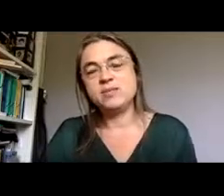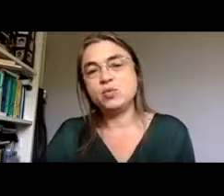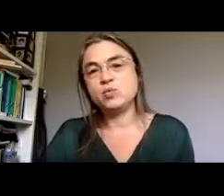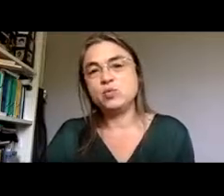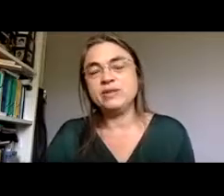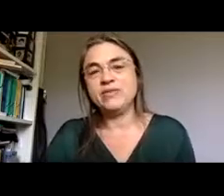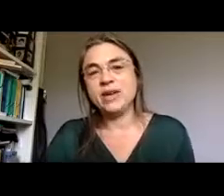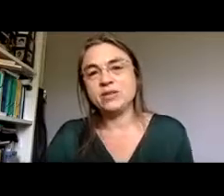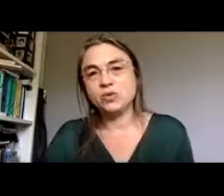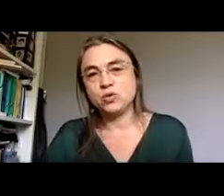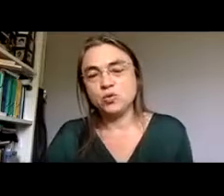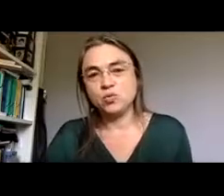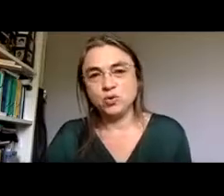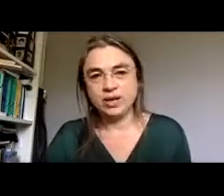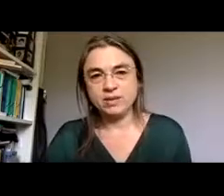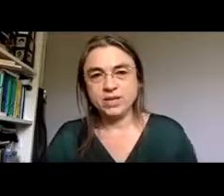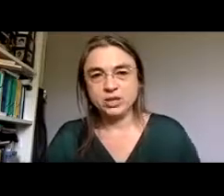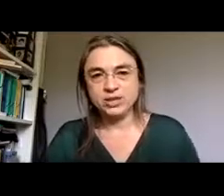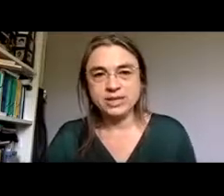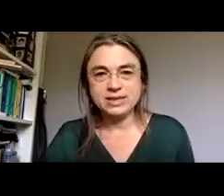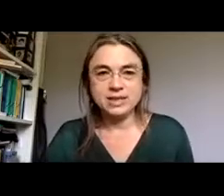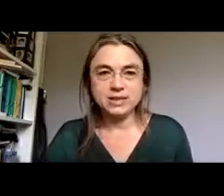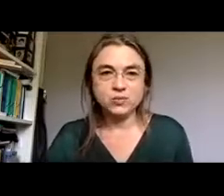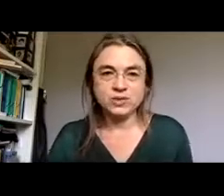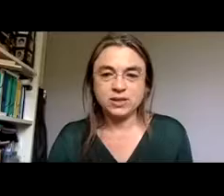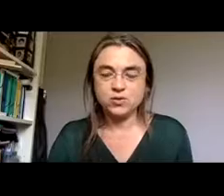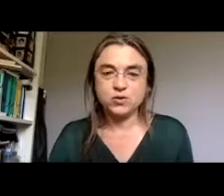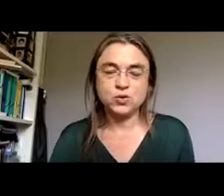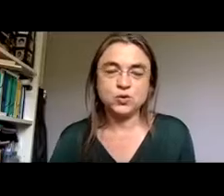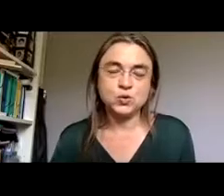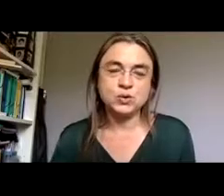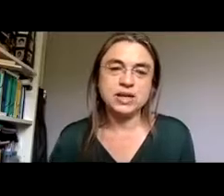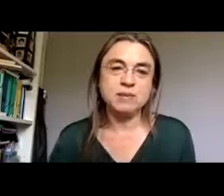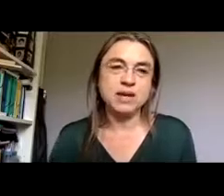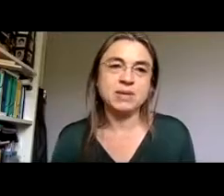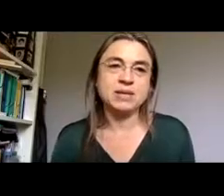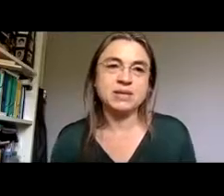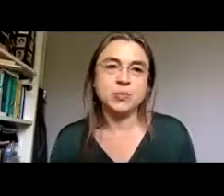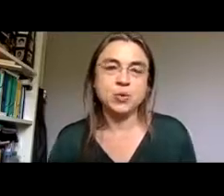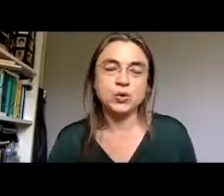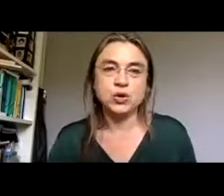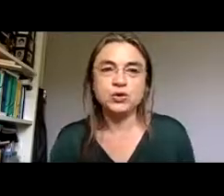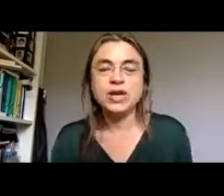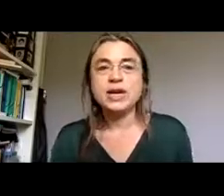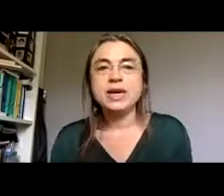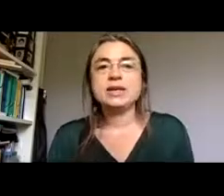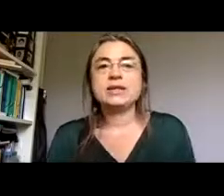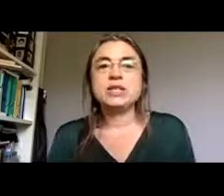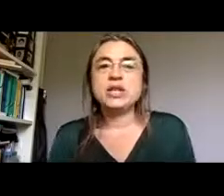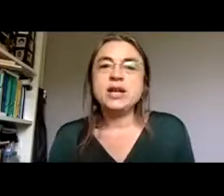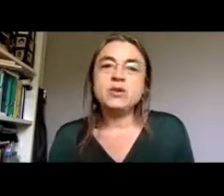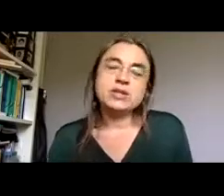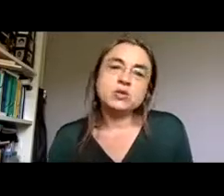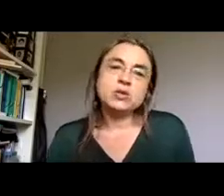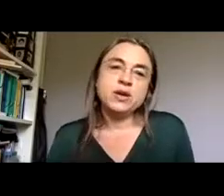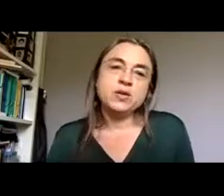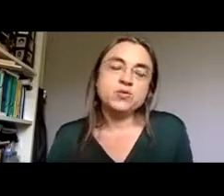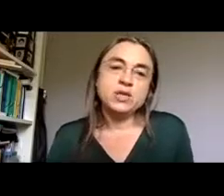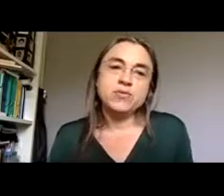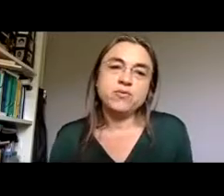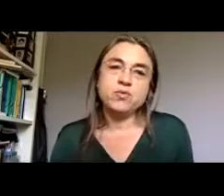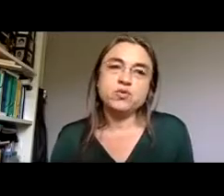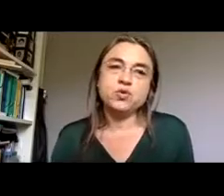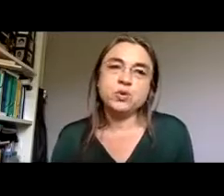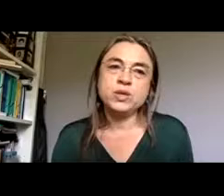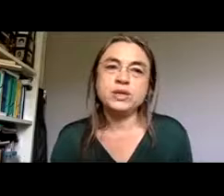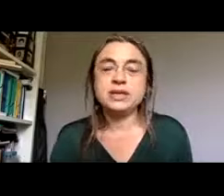surdicité est beaucoup plus diverse que ce que l'on pourrait imaginer. Ça a des conséquences sociales et pragmatiques importantes. Déjà, le questionnaire que nous